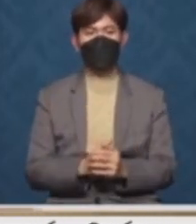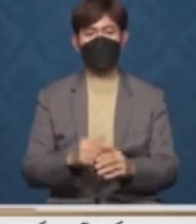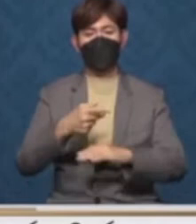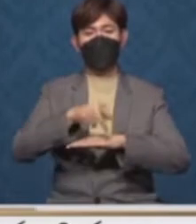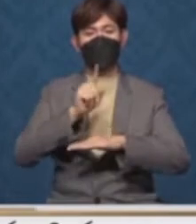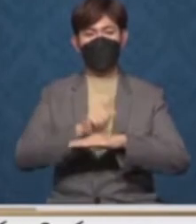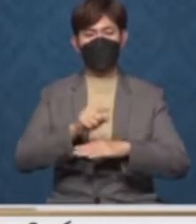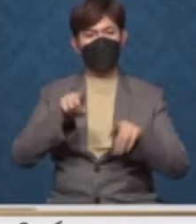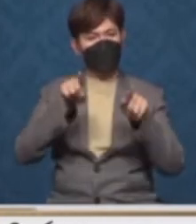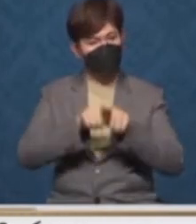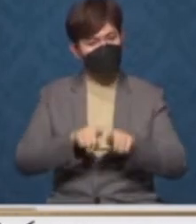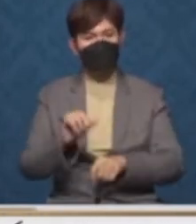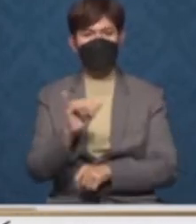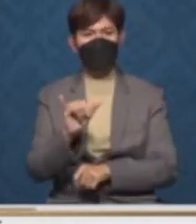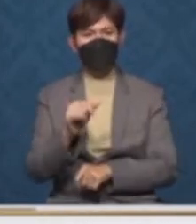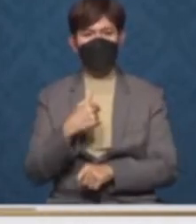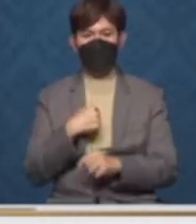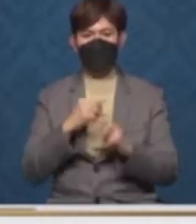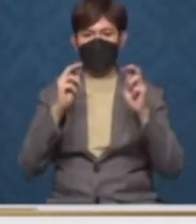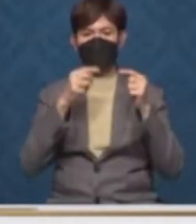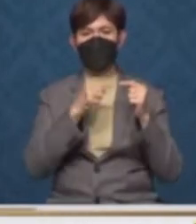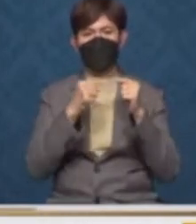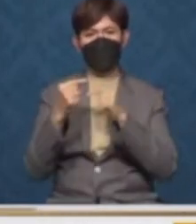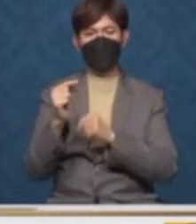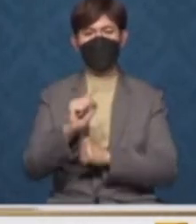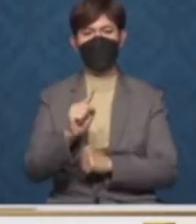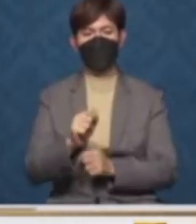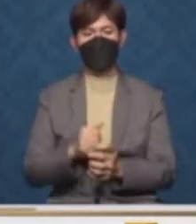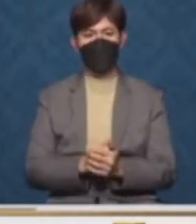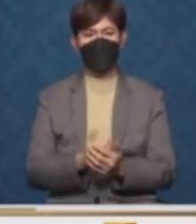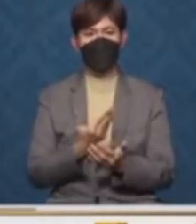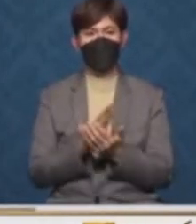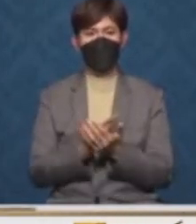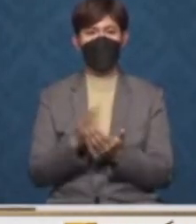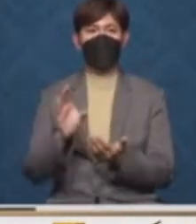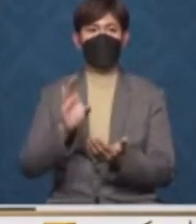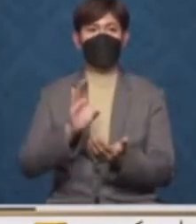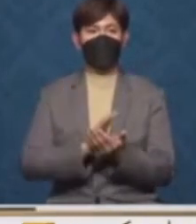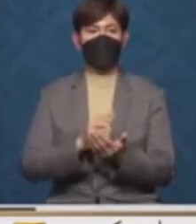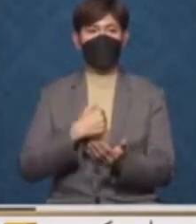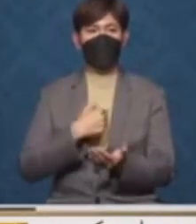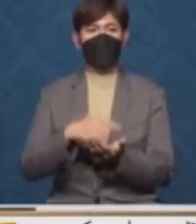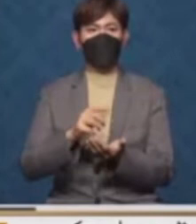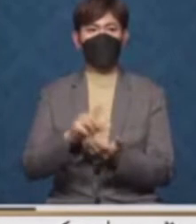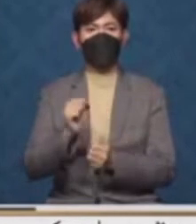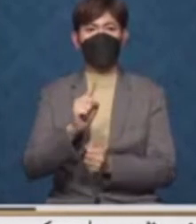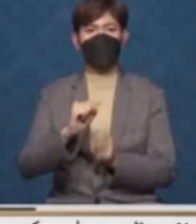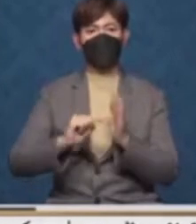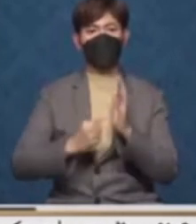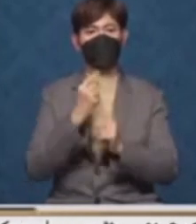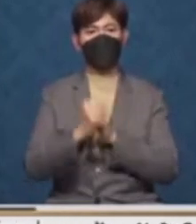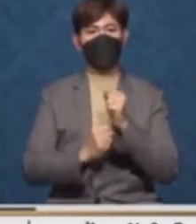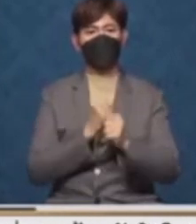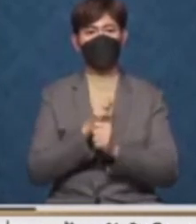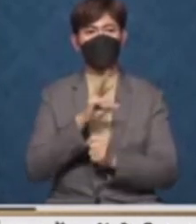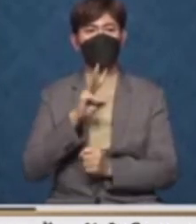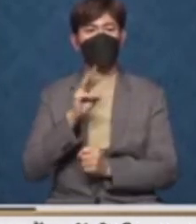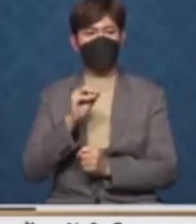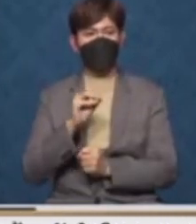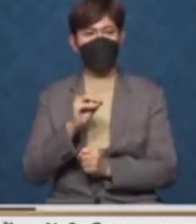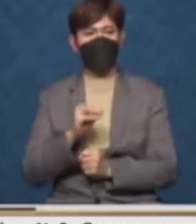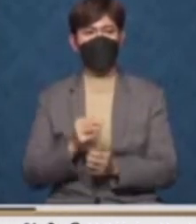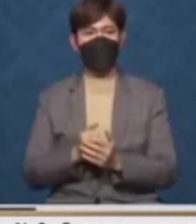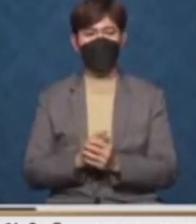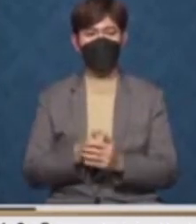ยังไม่ได้ซ้ำเลยนะครับผมโยงครับท่านประธานฮะเพราะว่าผมเอางบประมาณนะครับที่กราบเรียนท่านประธานไว้ว่ามันเริ่มตั้งแต่ปี60แล้วเรือดำน้ำ